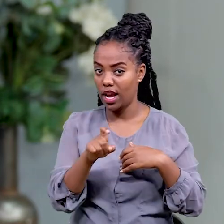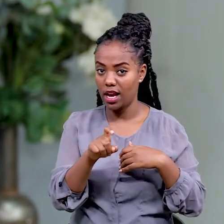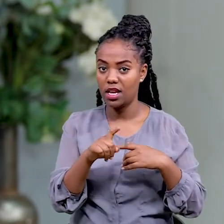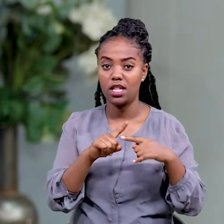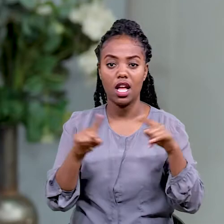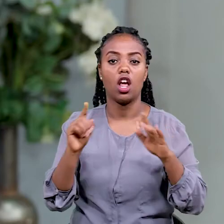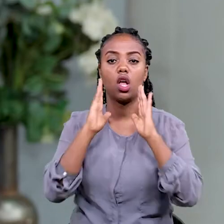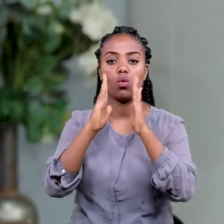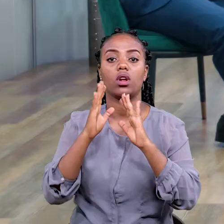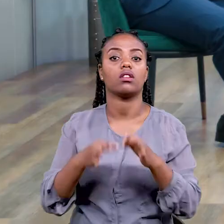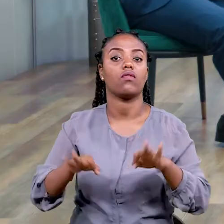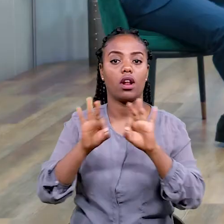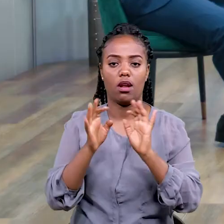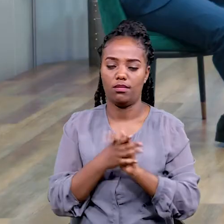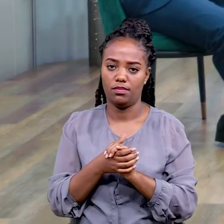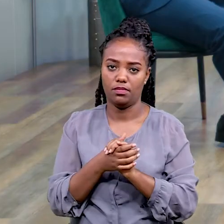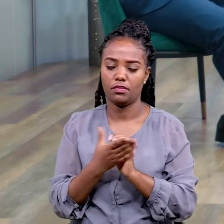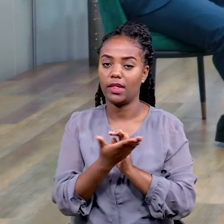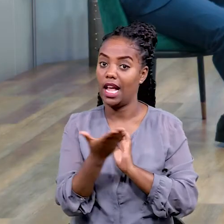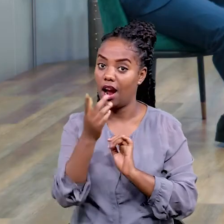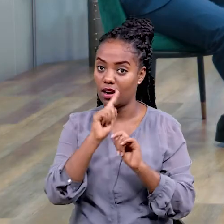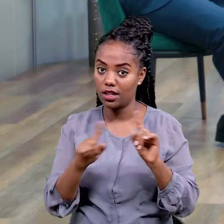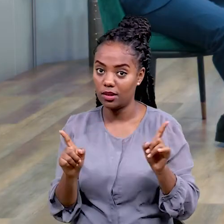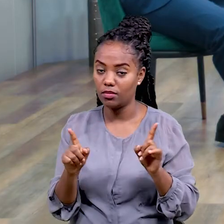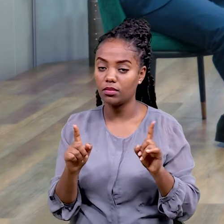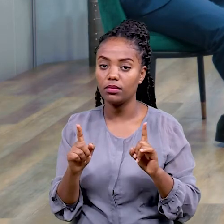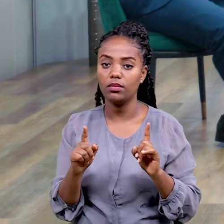ህጉ የተለየ ትኩረት ያስፈልጋል። ነገር ግን